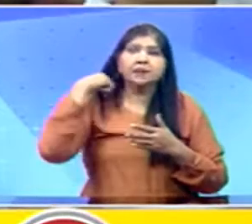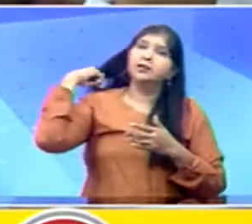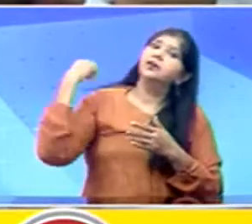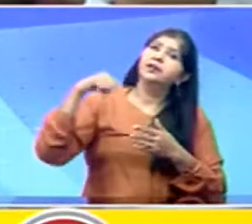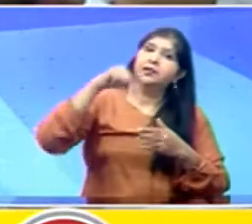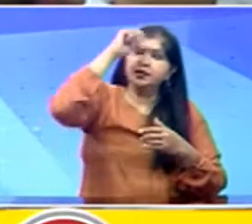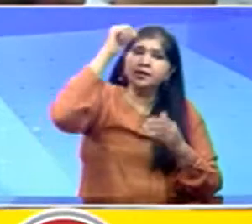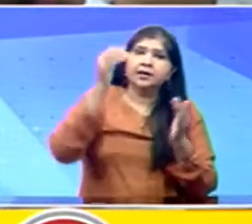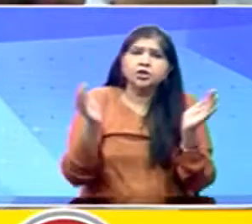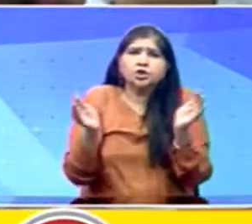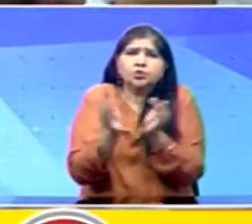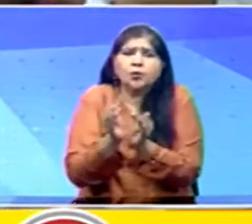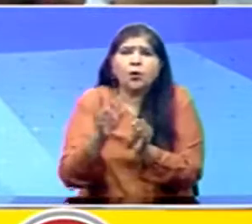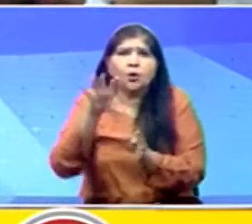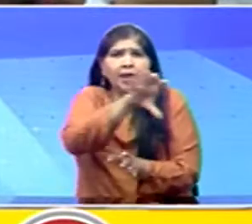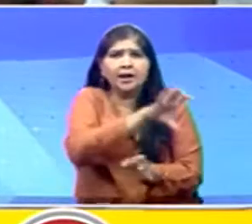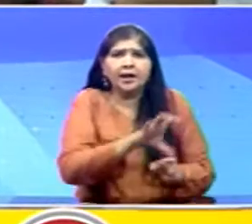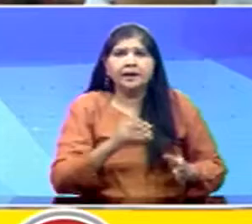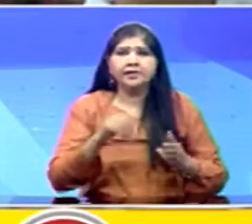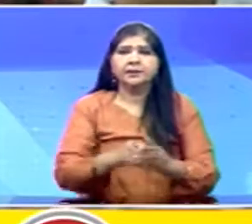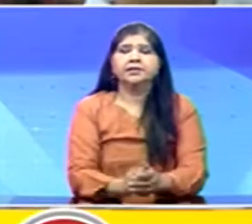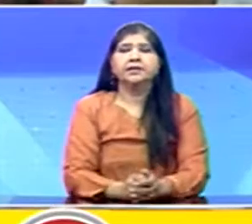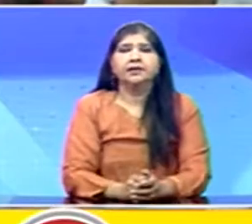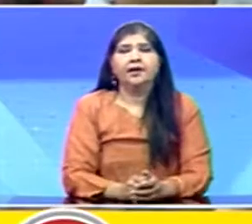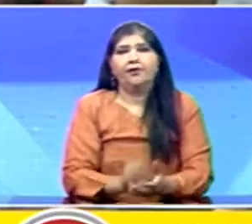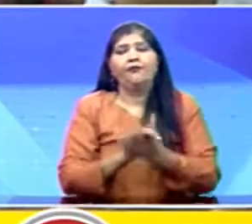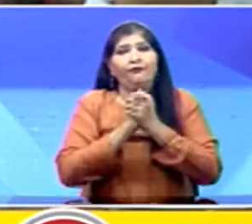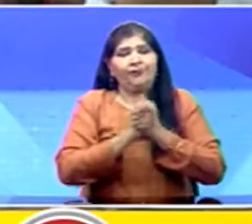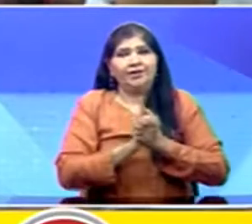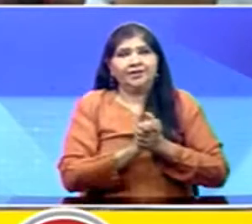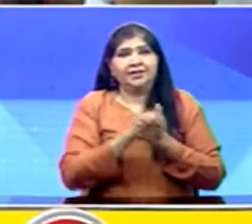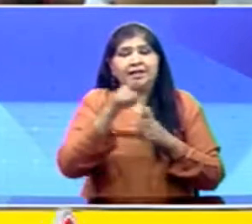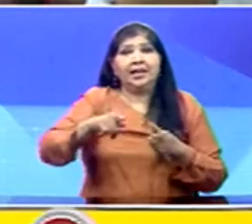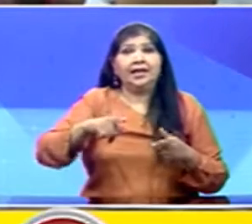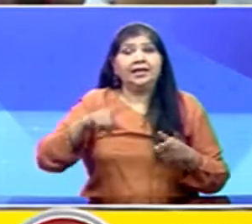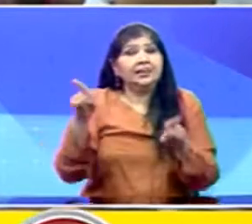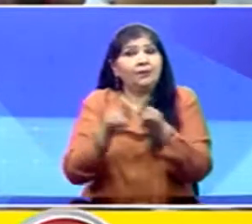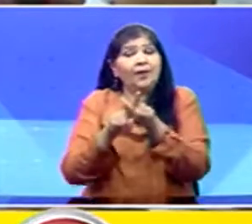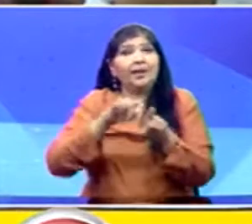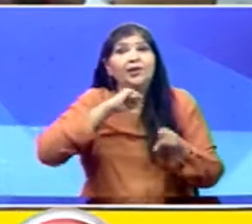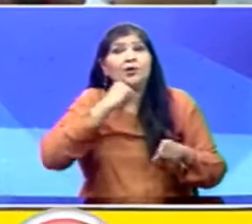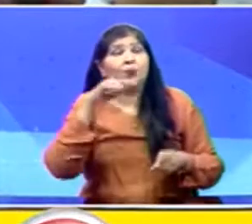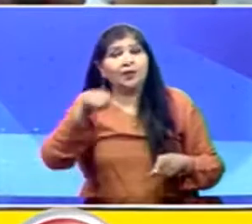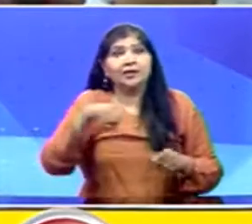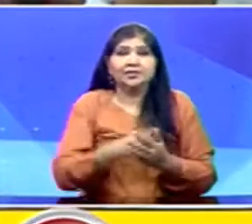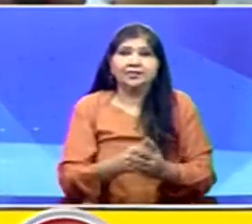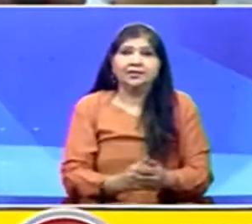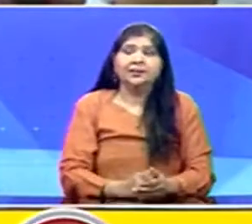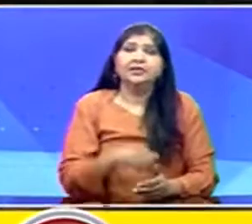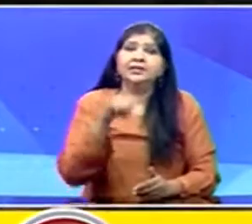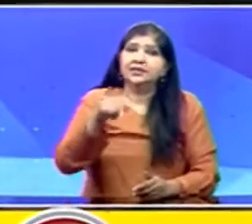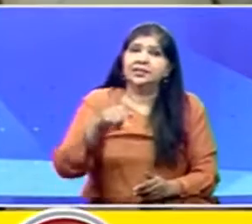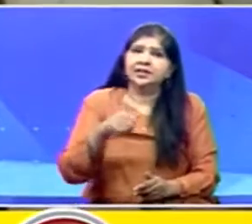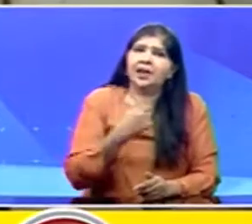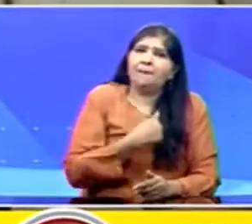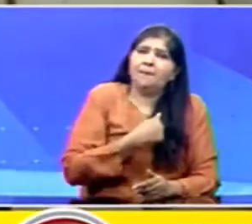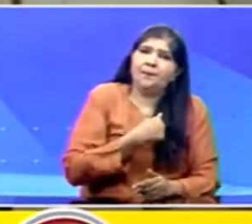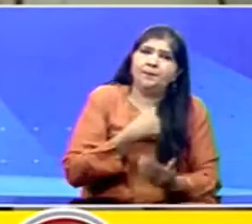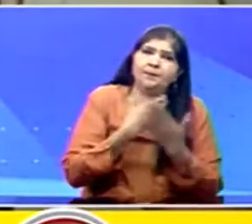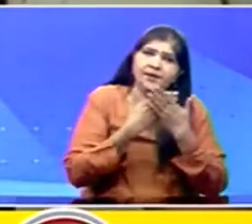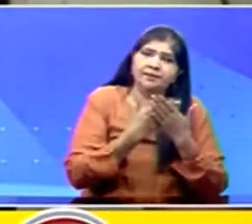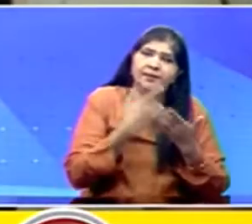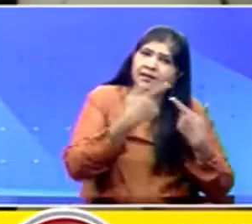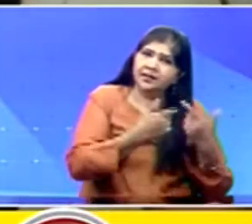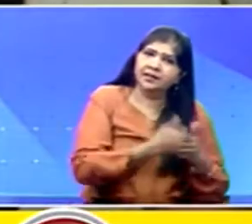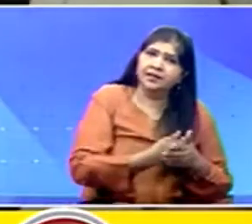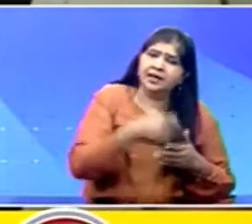छोटे शहरों से हैं साथियों ये वही युवा है जिनके मन में